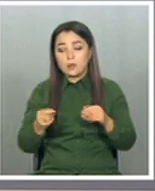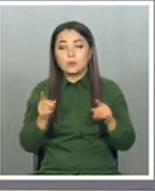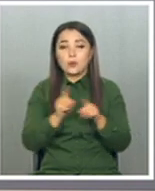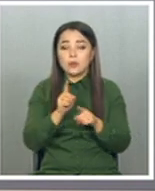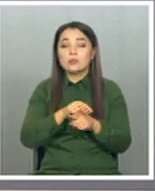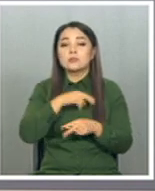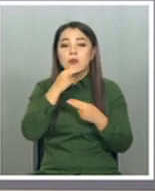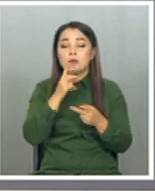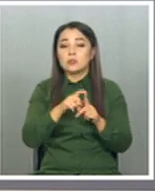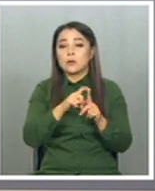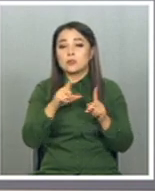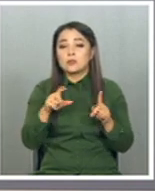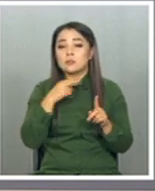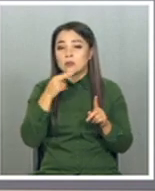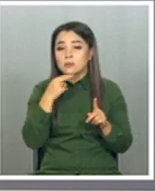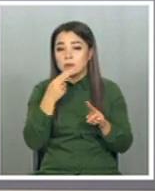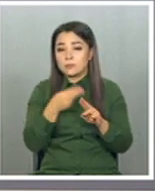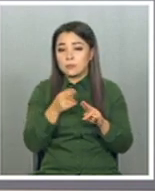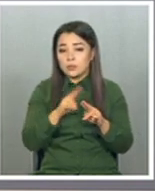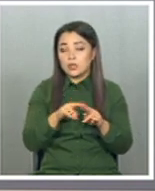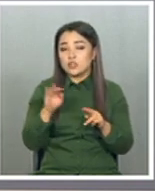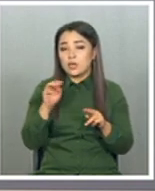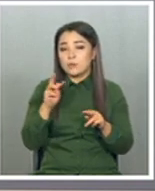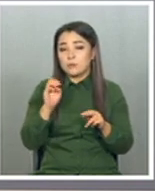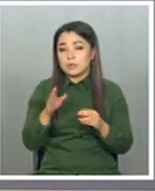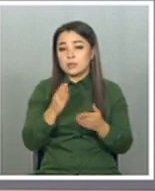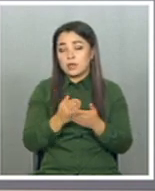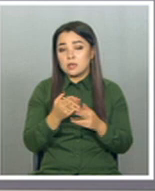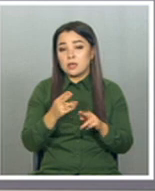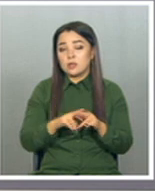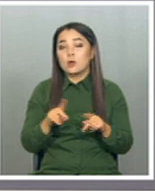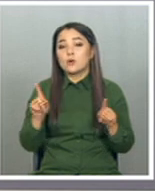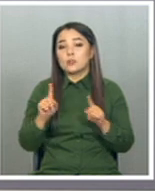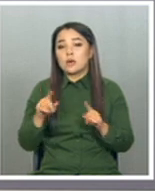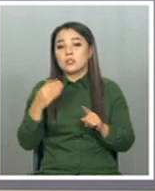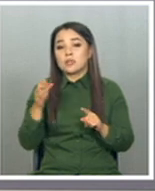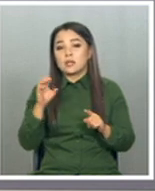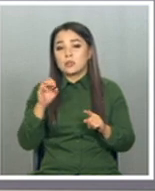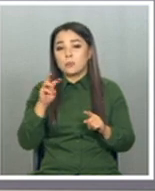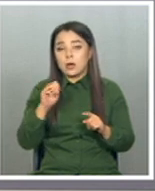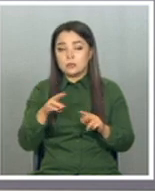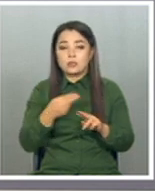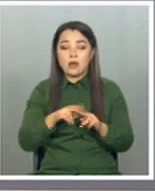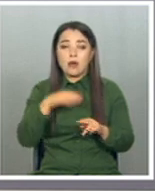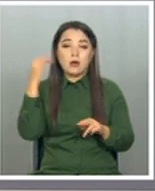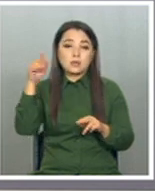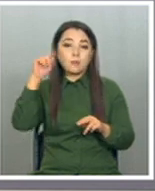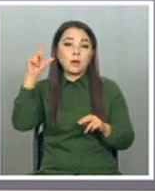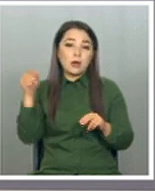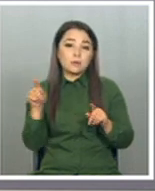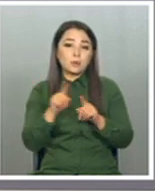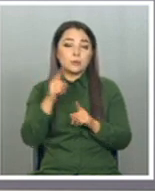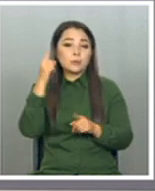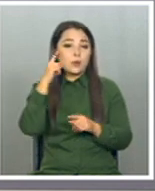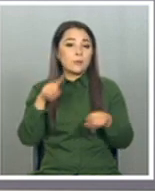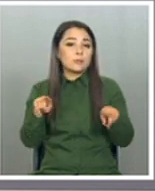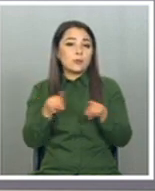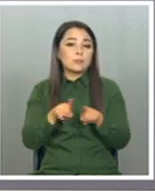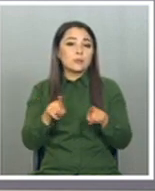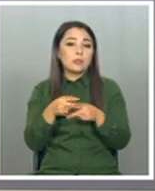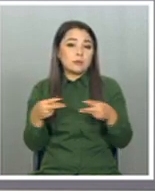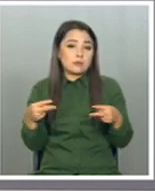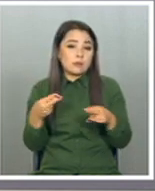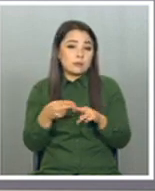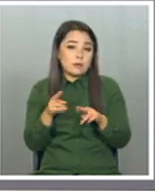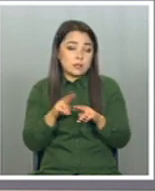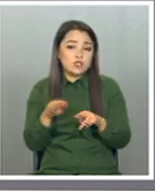мән беріңіздерші. Жиембет жырау неліктен есім ханды аспандағы айға теңеген?